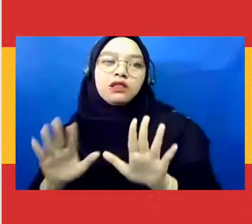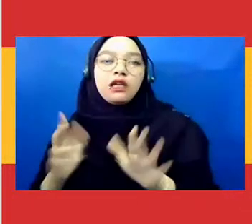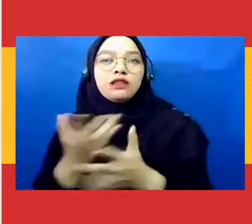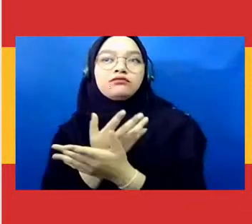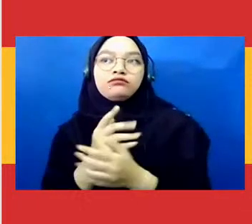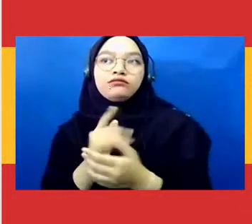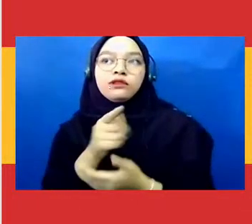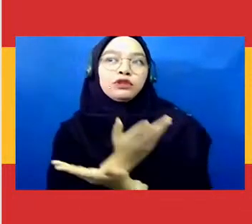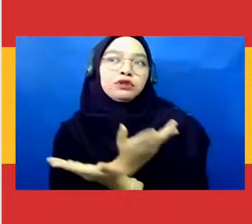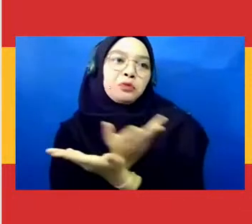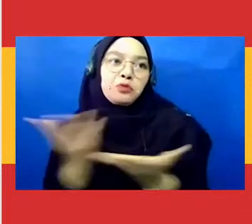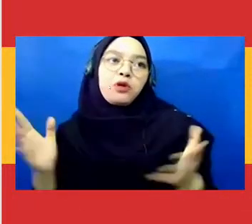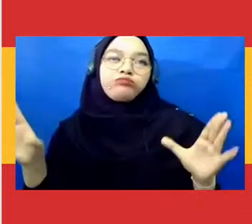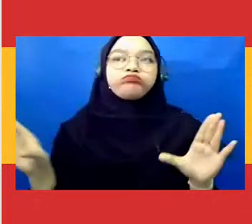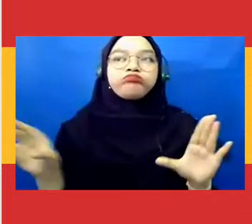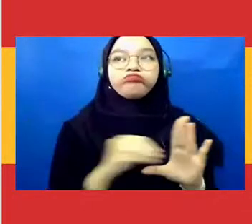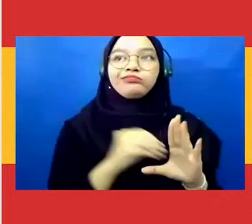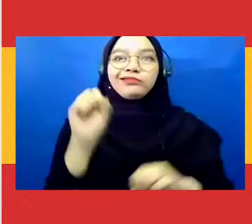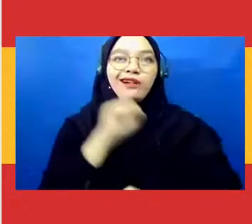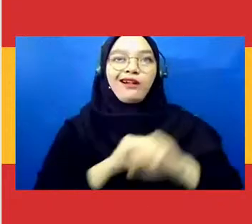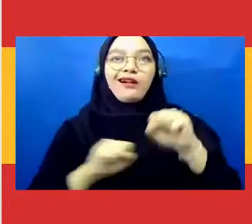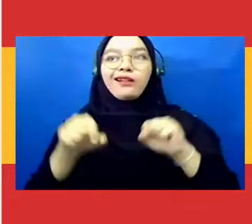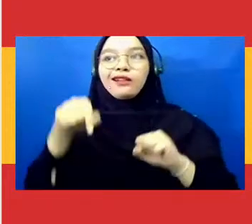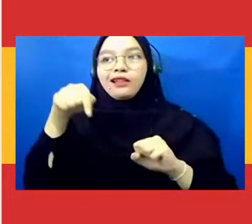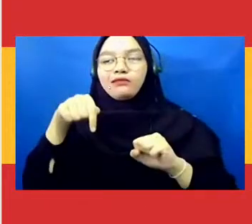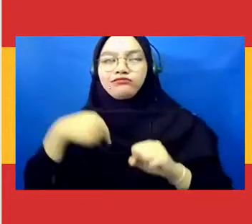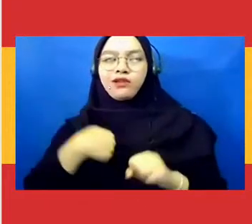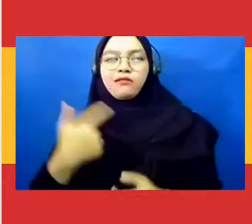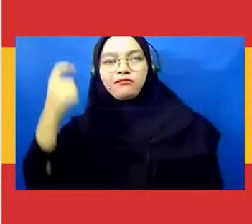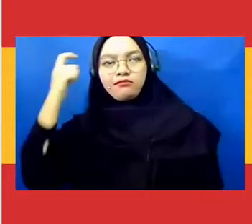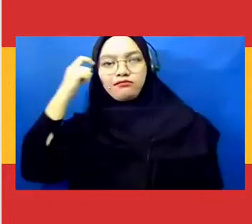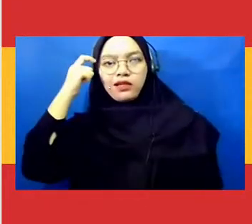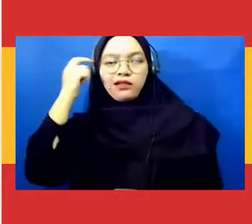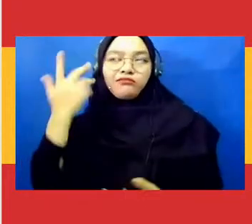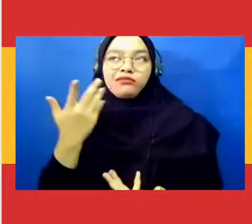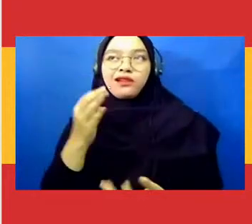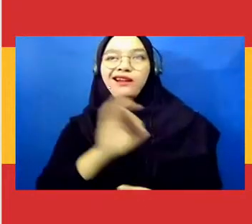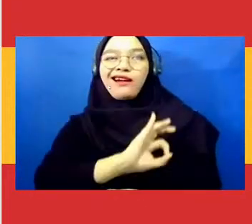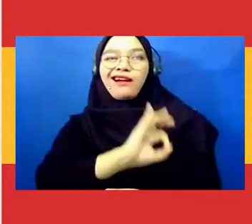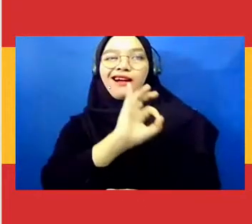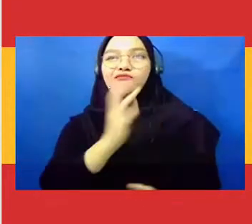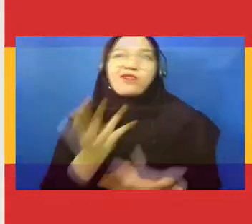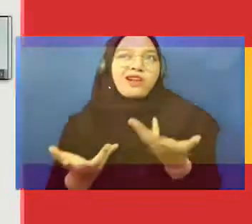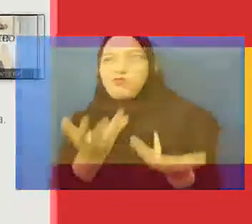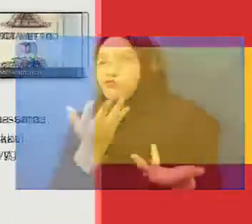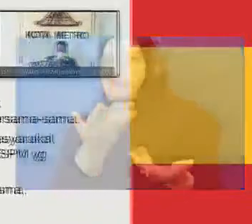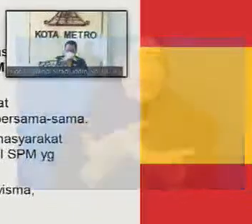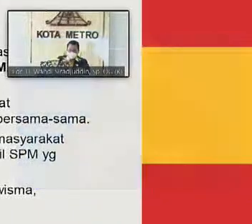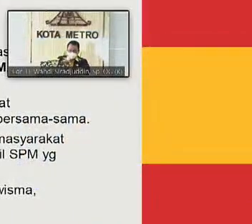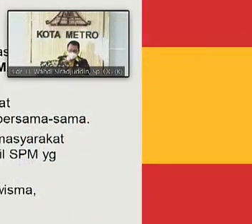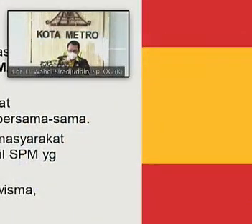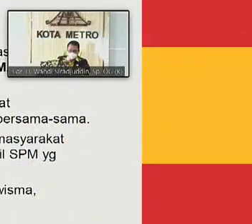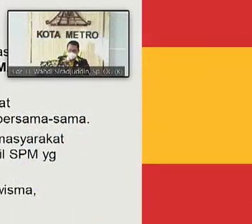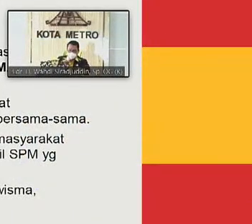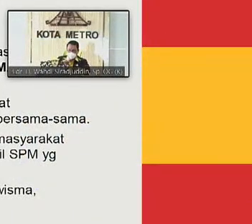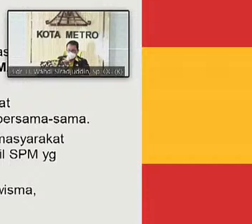kira tidak mungkin mempunyai yang tulus baik untuk kemerdekaan